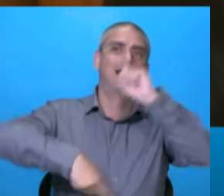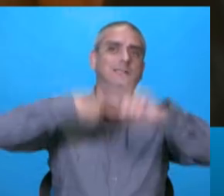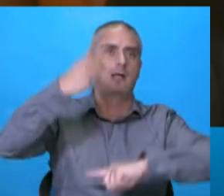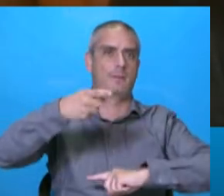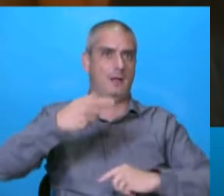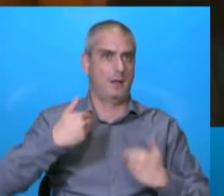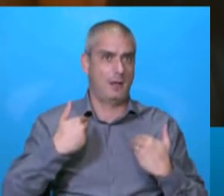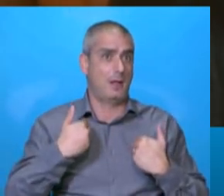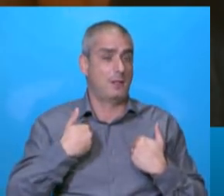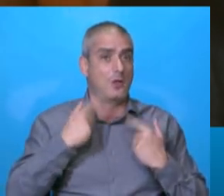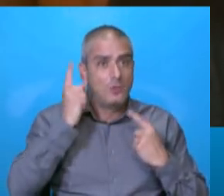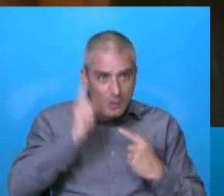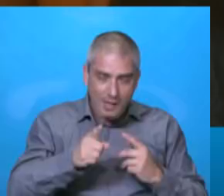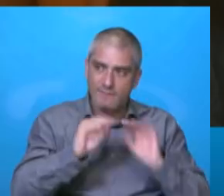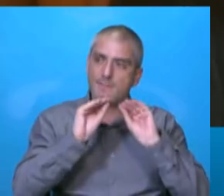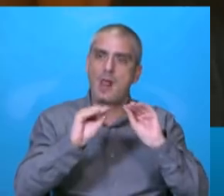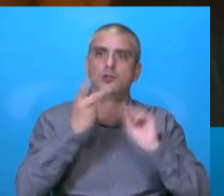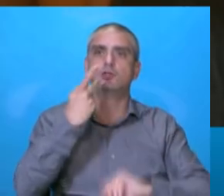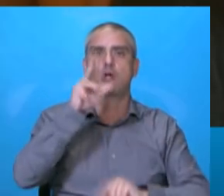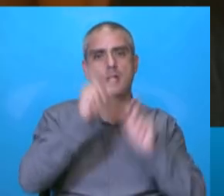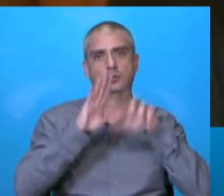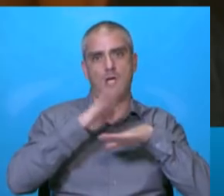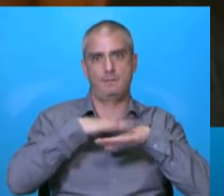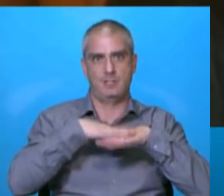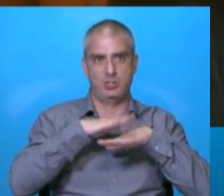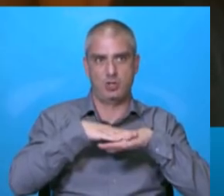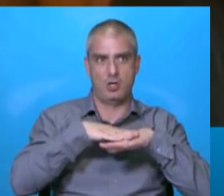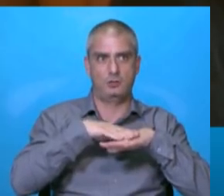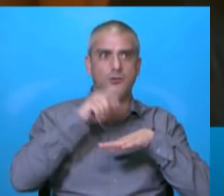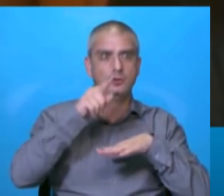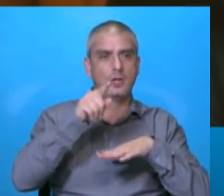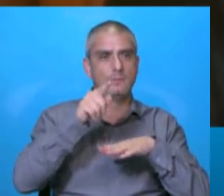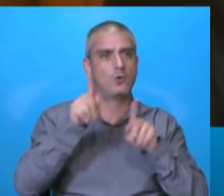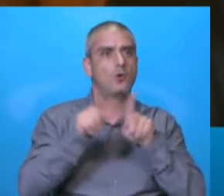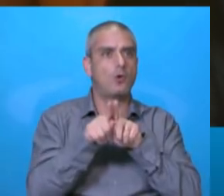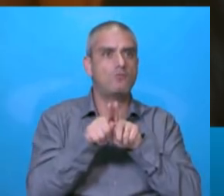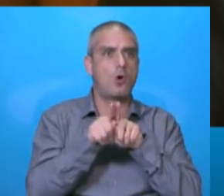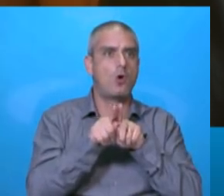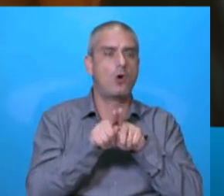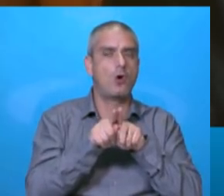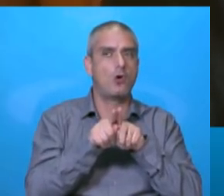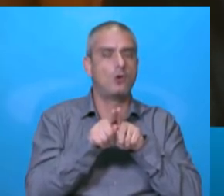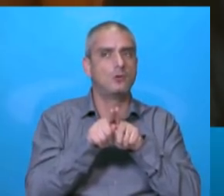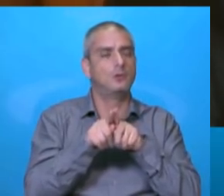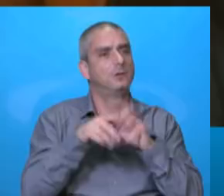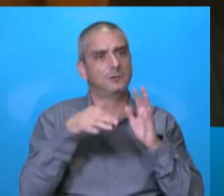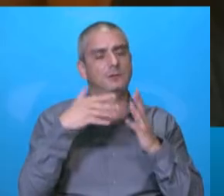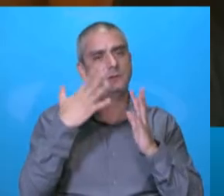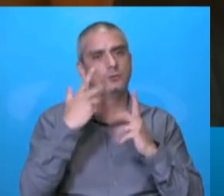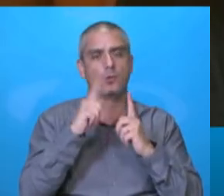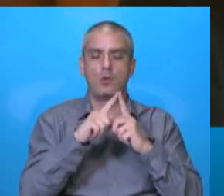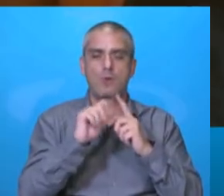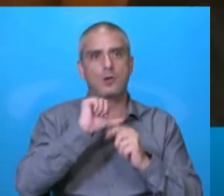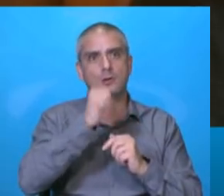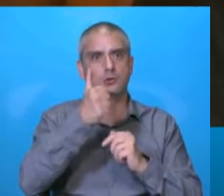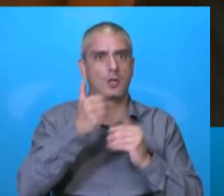חייבים להכשיר יותר אנשי מקצוע שהם בעצם יהיו סוכנים של הקו הראשון, אפילו